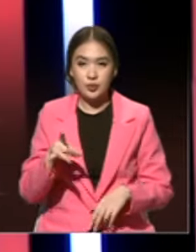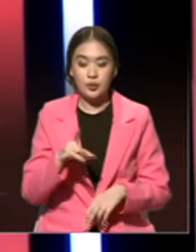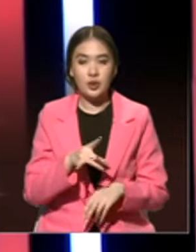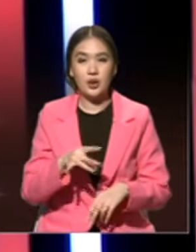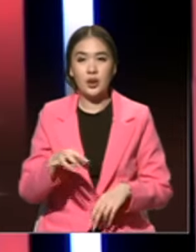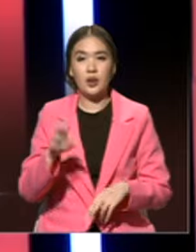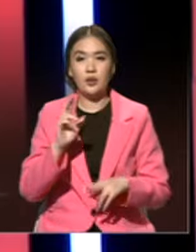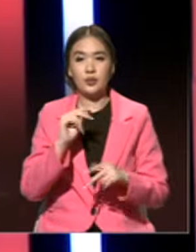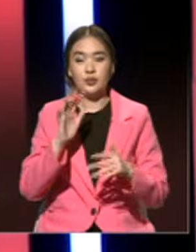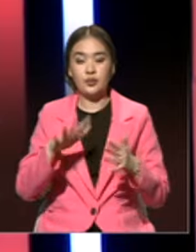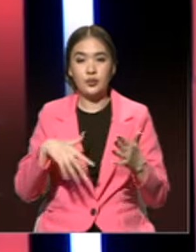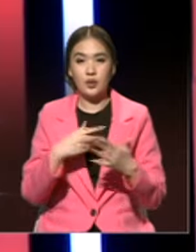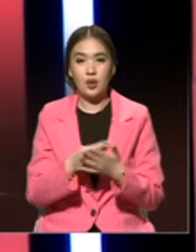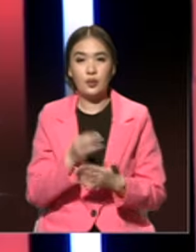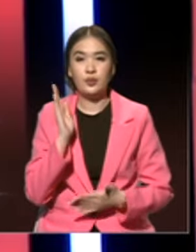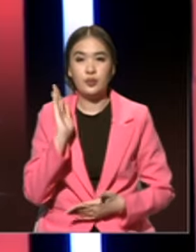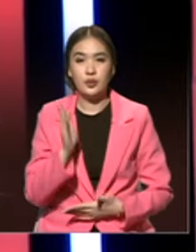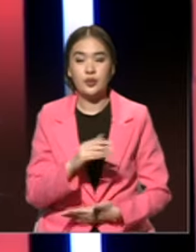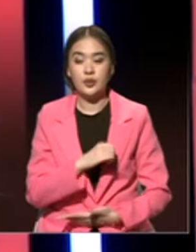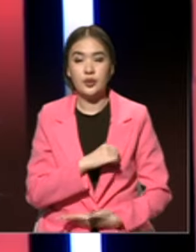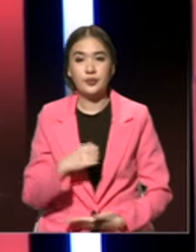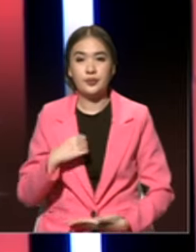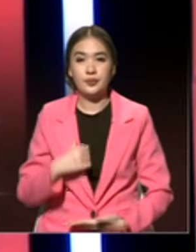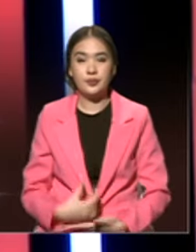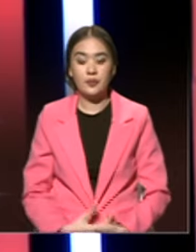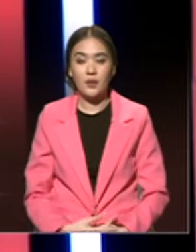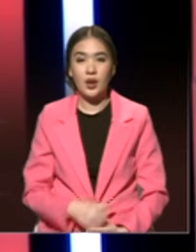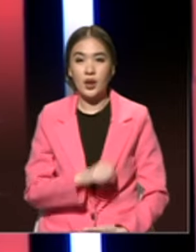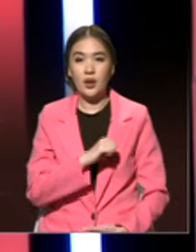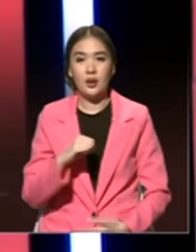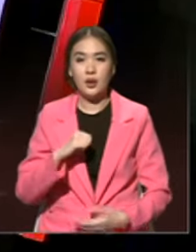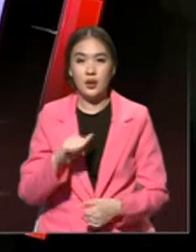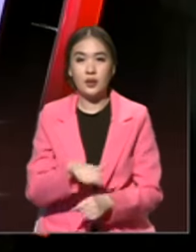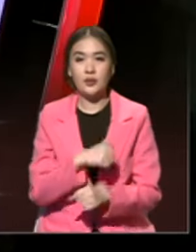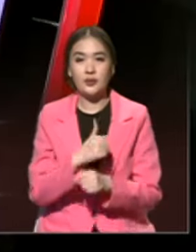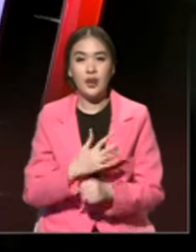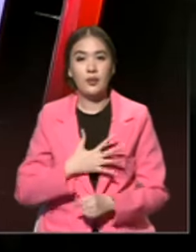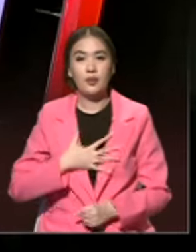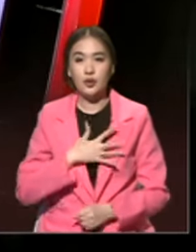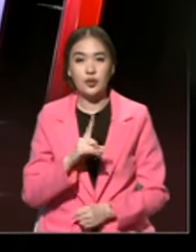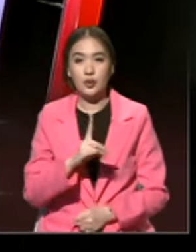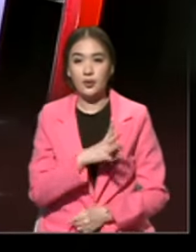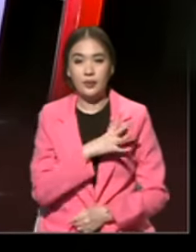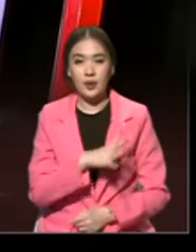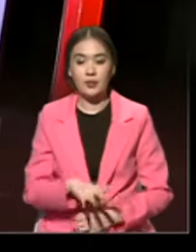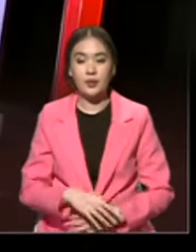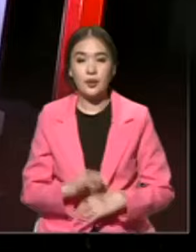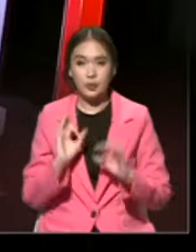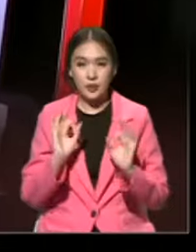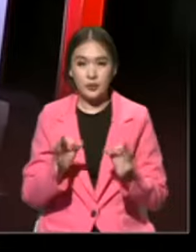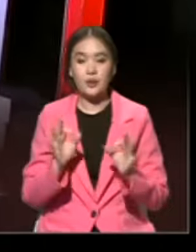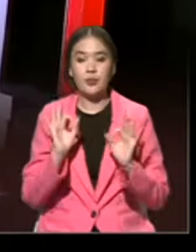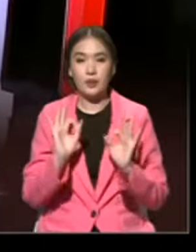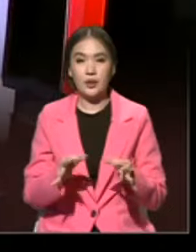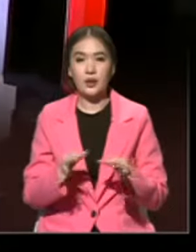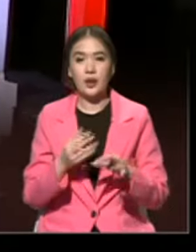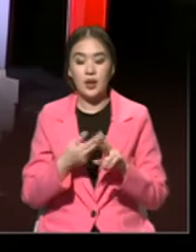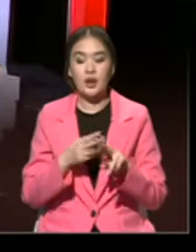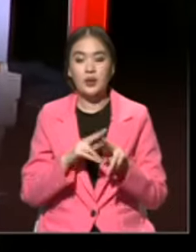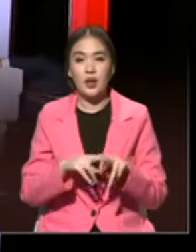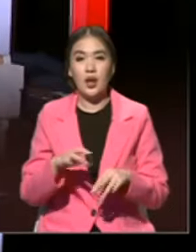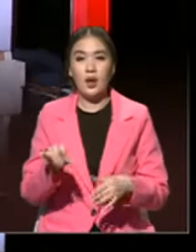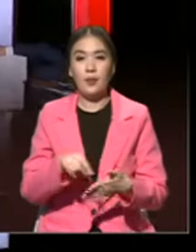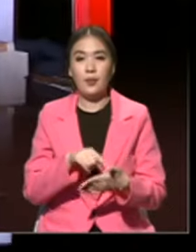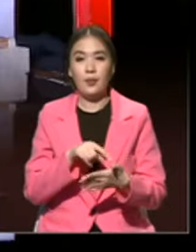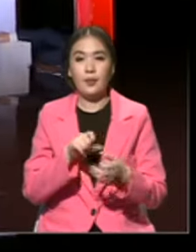бұл қаржыландырылатынын айтқымыз келеді. Ең бастысы алаңдаушылық болмасын. Дұрыс қой? Дұрыс. Иә. Енді байланыс